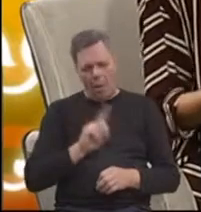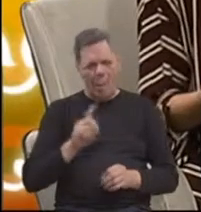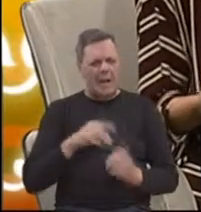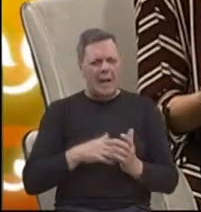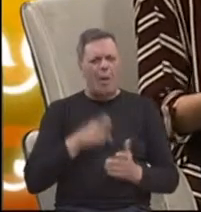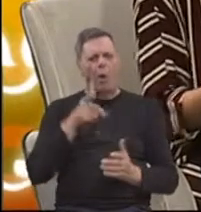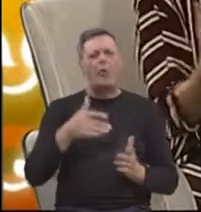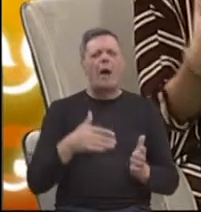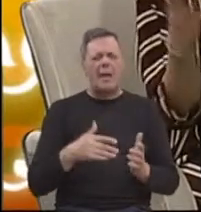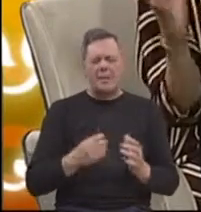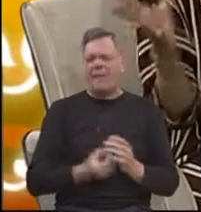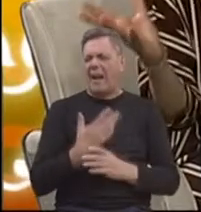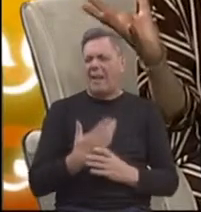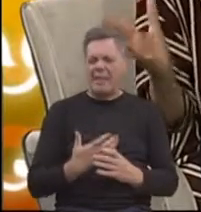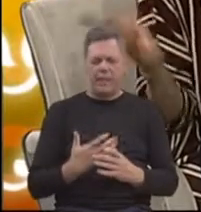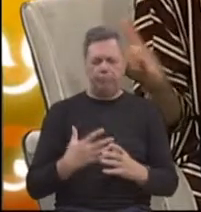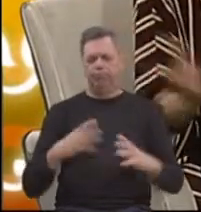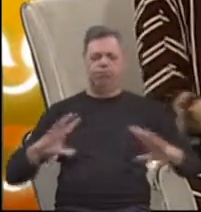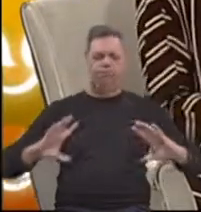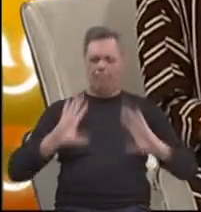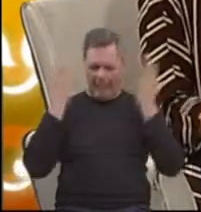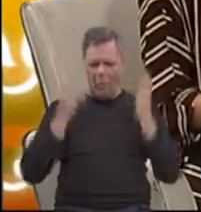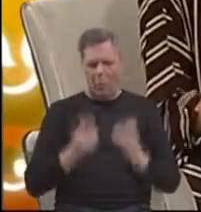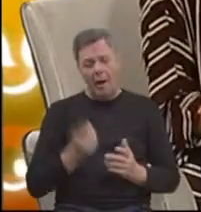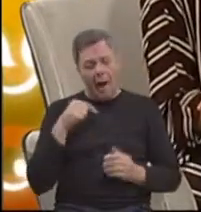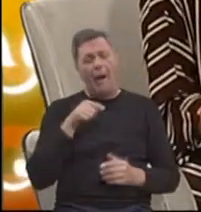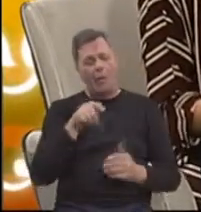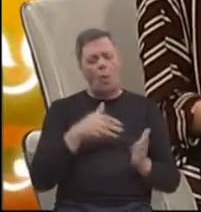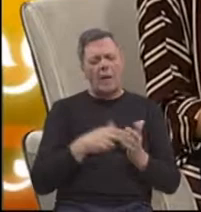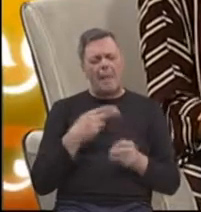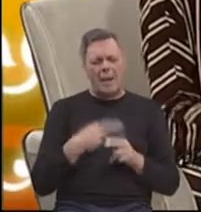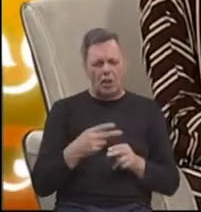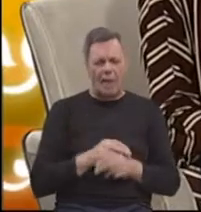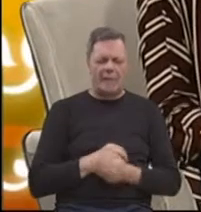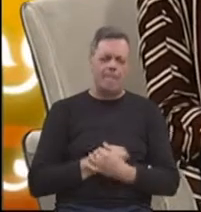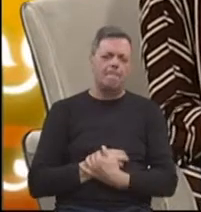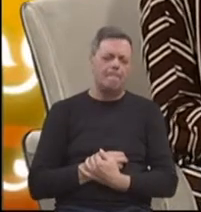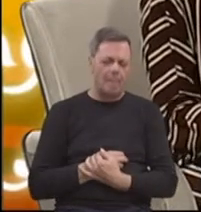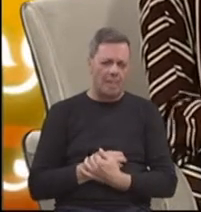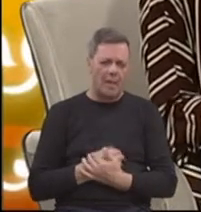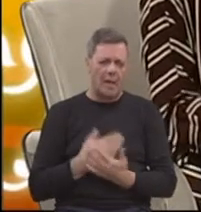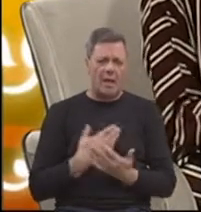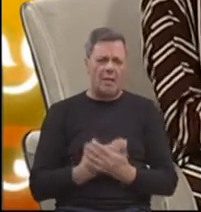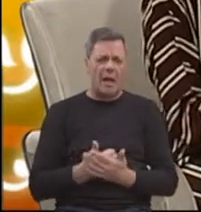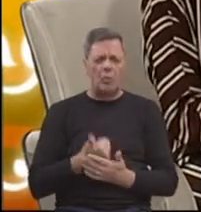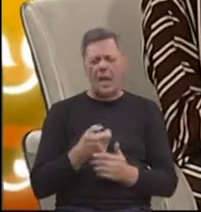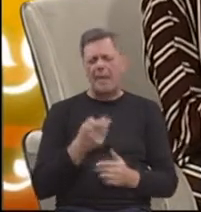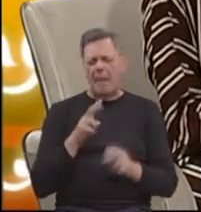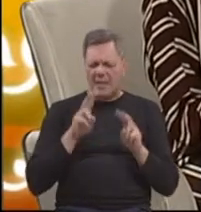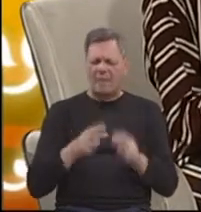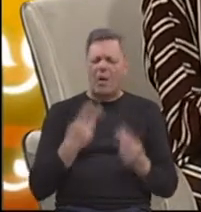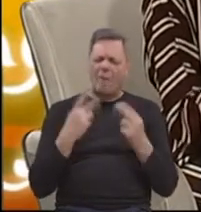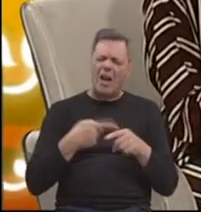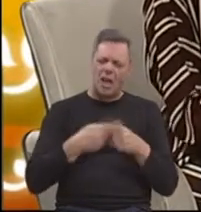toga stvarati nepotrebnu paniku, ali da to treba rješavati, treba. Tako da, eto, jedan stvarno važan